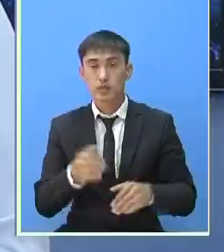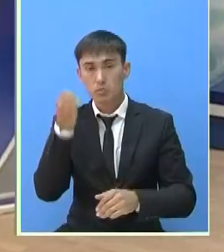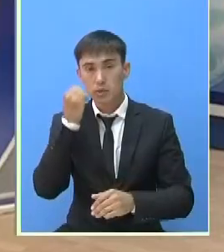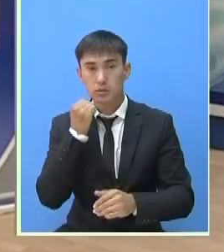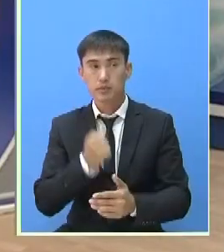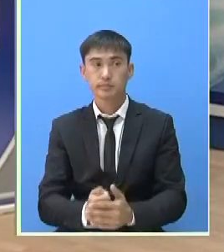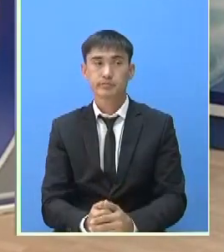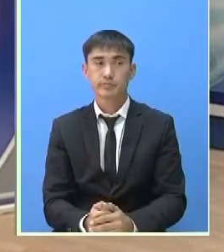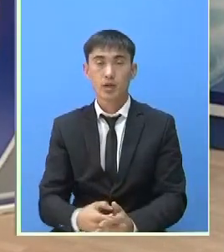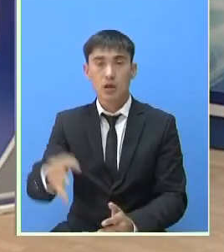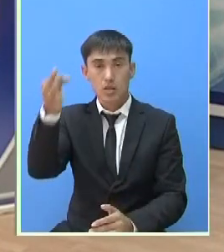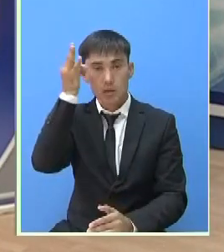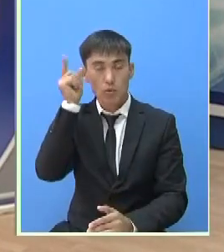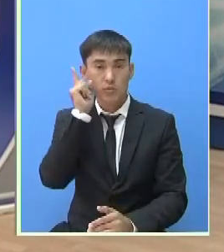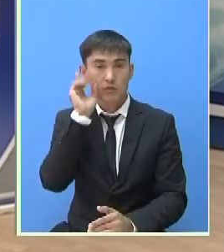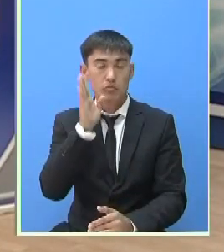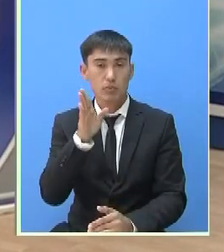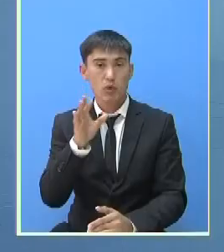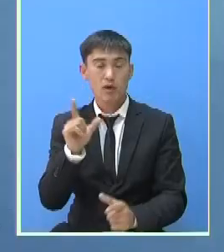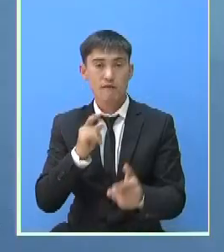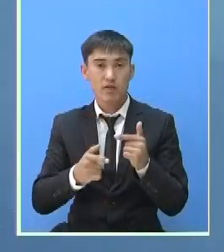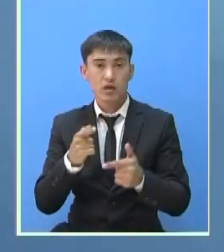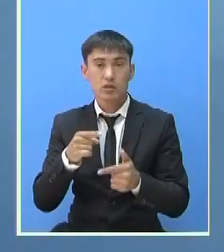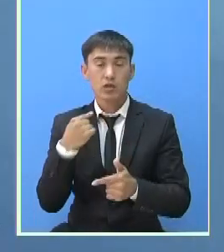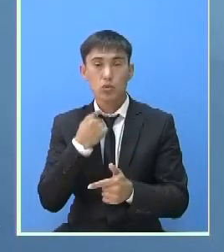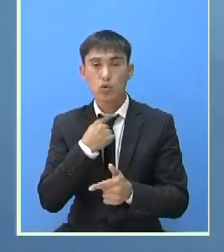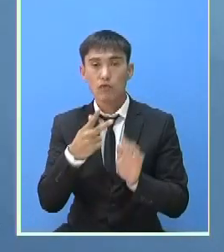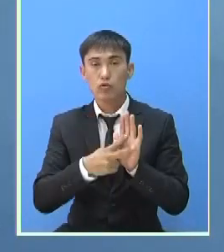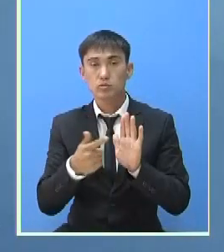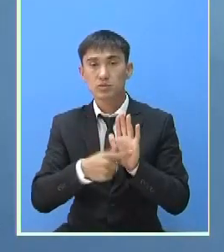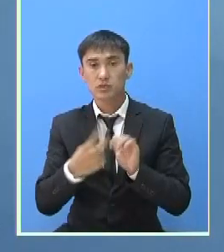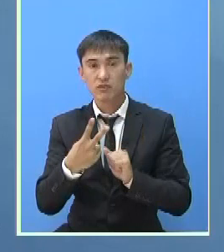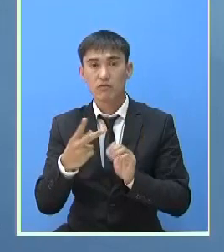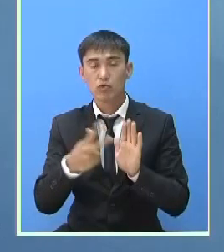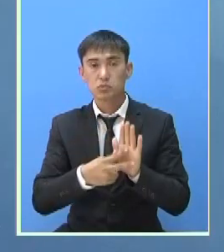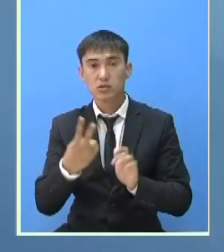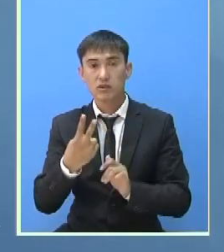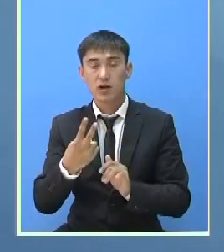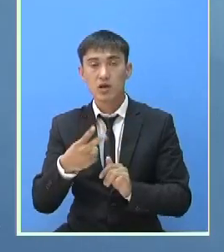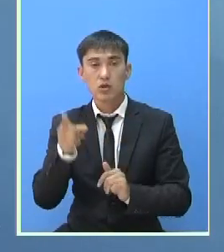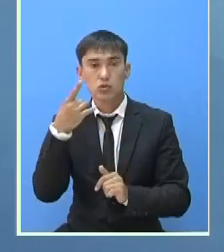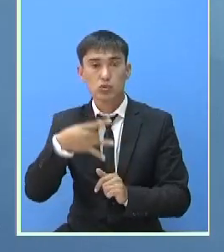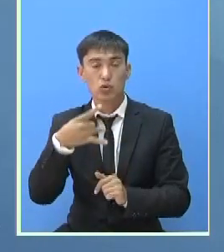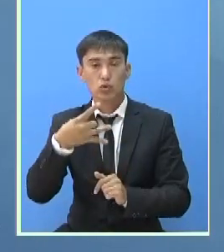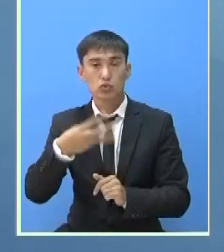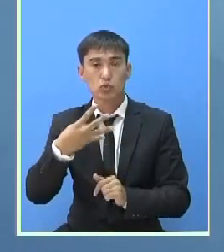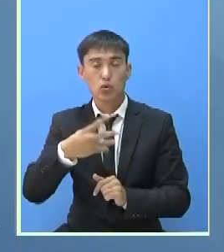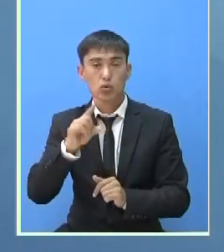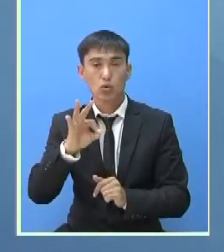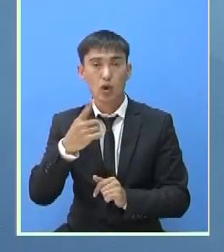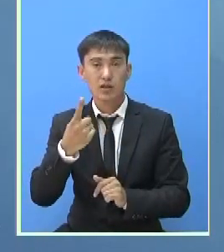спасибо. Я напомню, телефон прямого эфира, код города Талдыкурган, 8-72-82, и, собственно говоря, сам номер телефона 400109. Звоните,